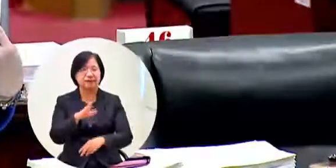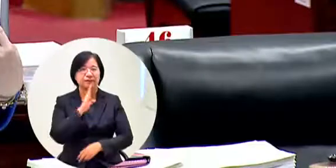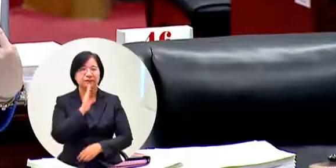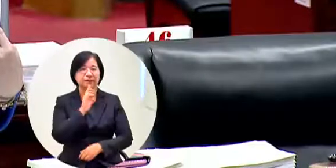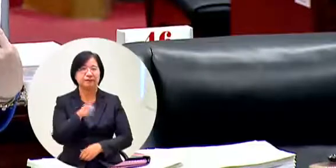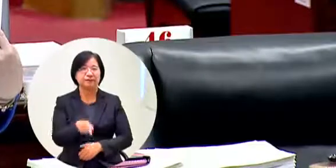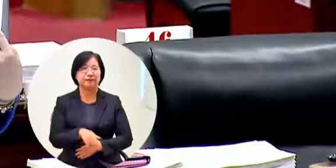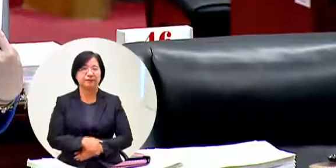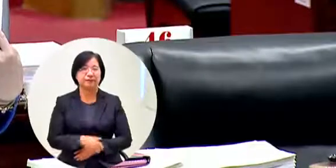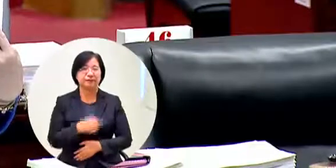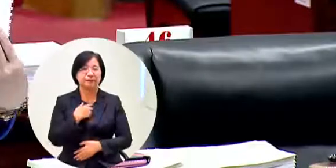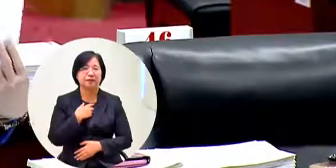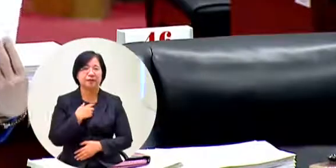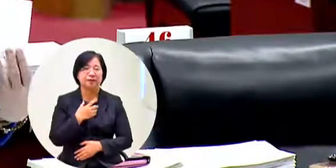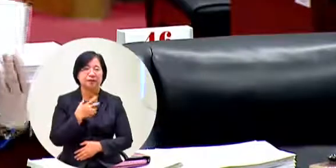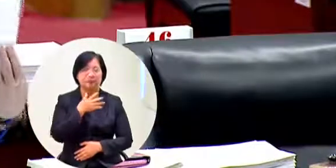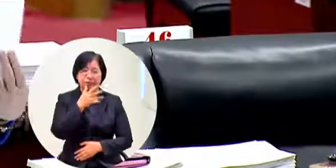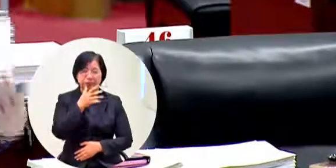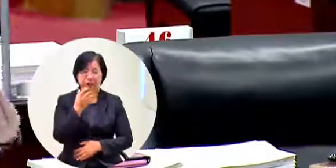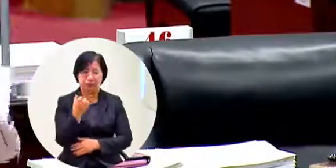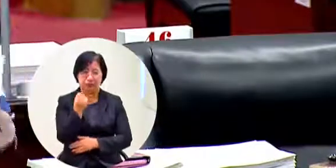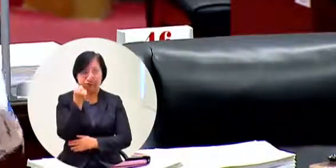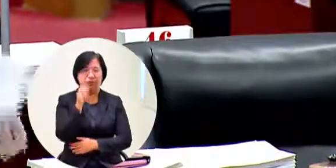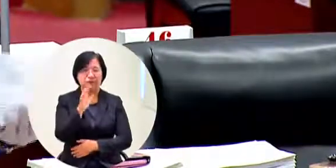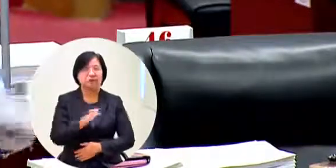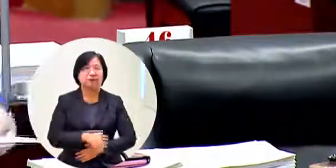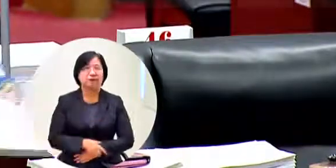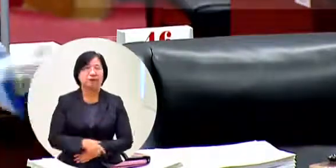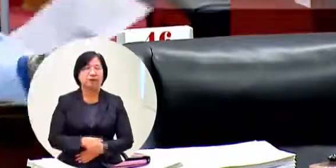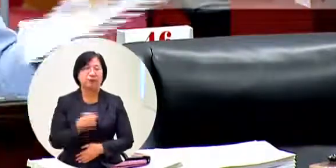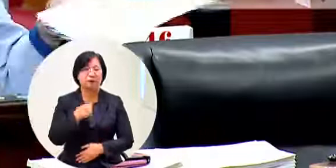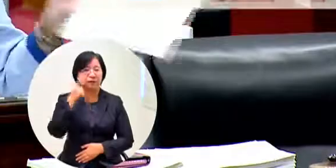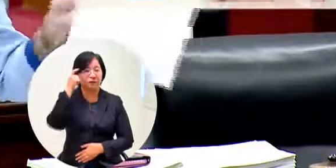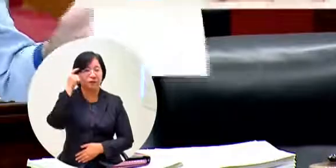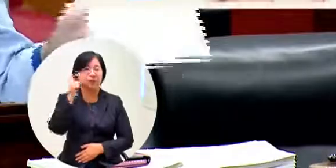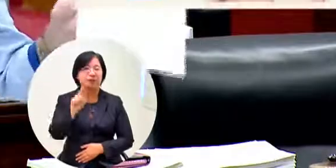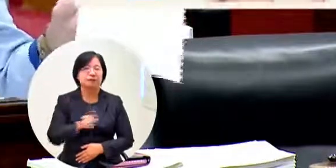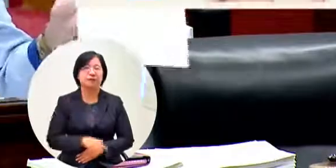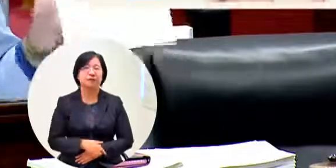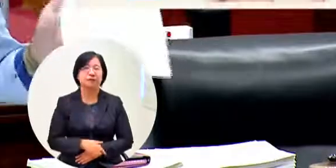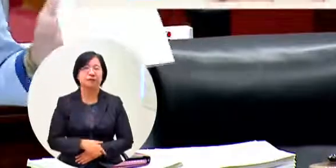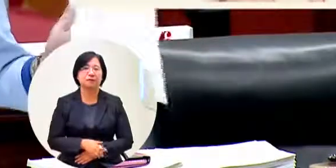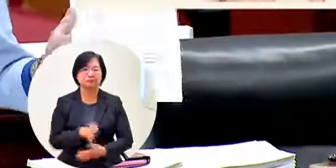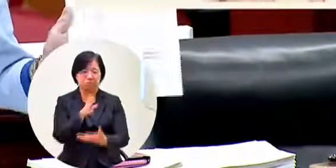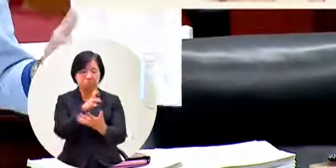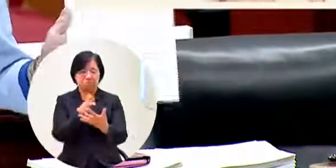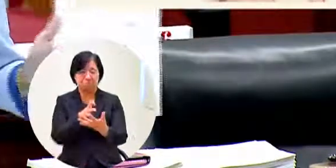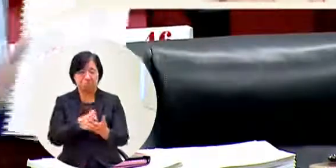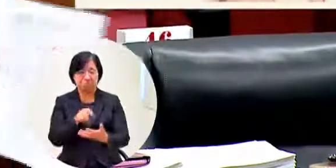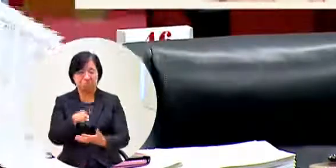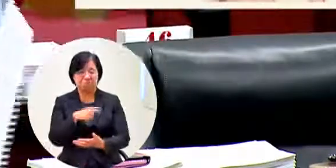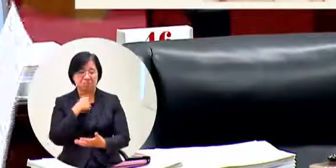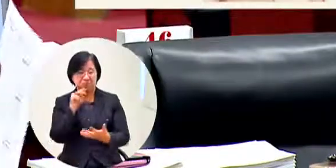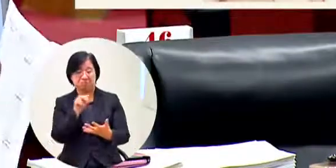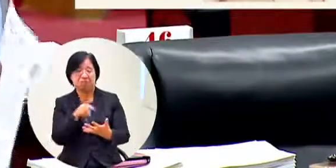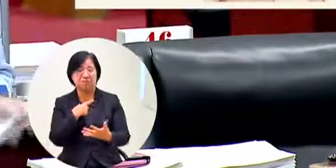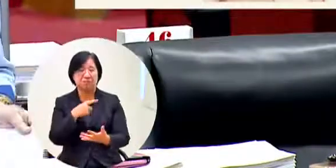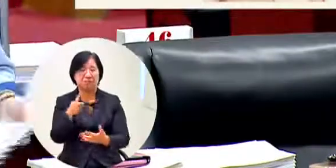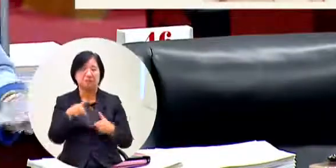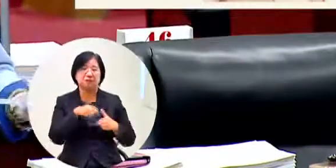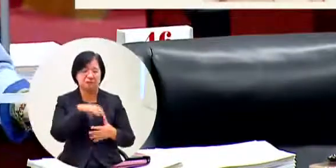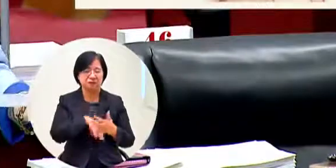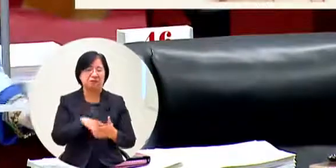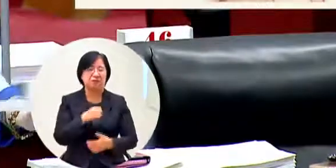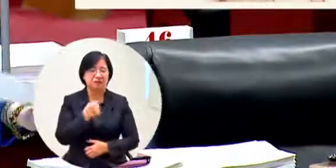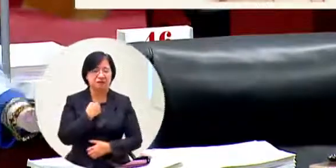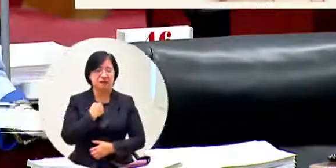我有讲话的权益了哈，这是我们的观感啦哈。当然这个名单看在眼里，大家心里都有数了哈。